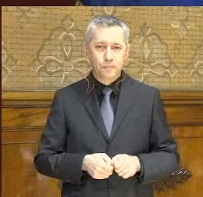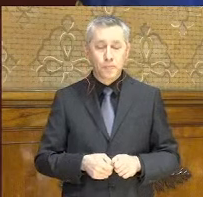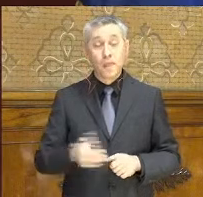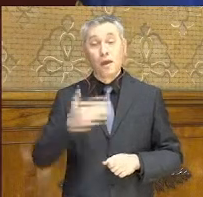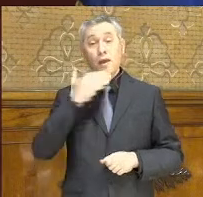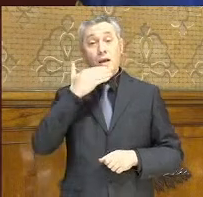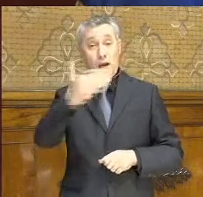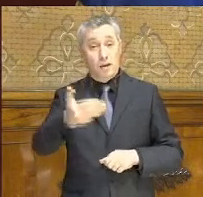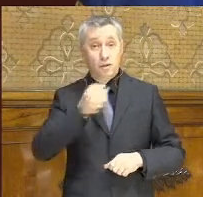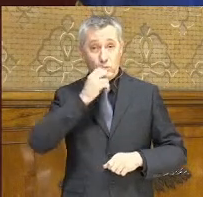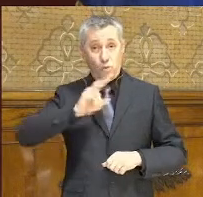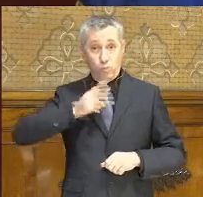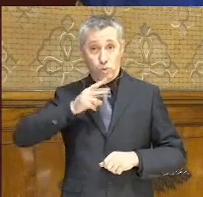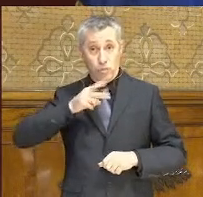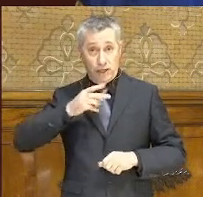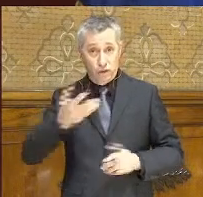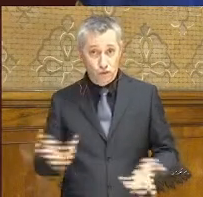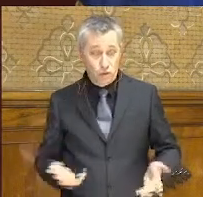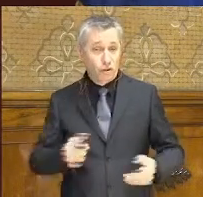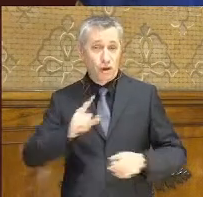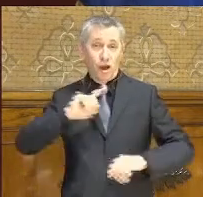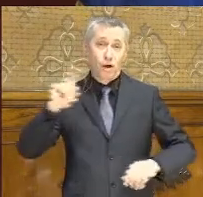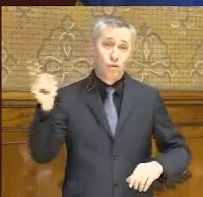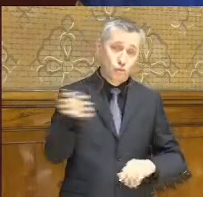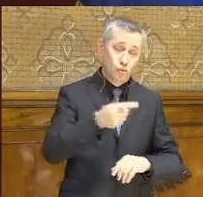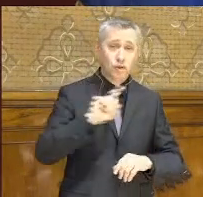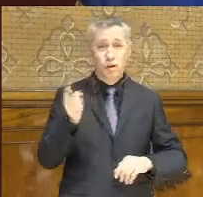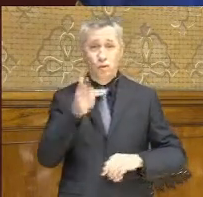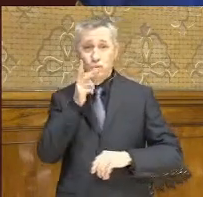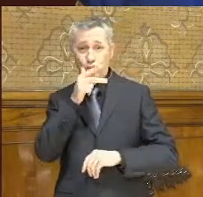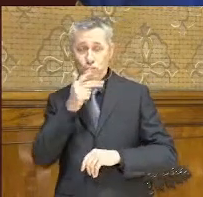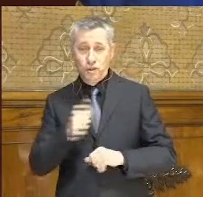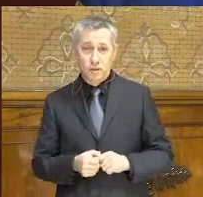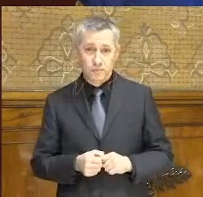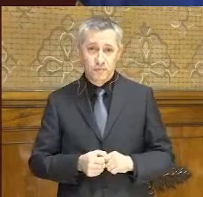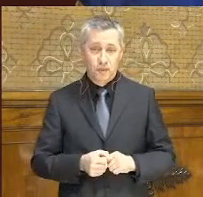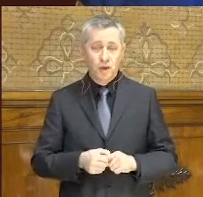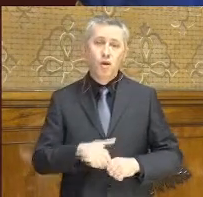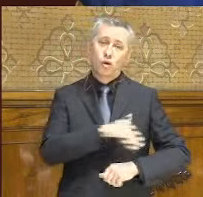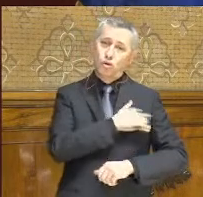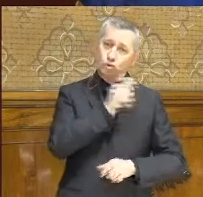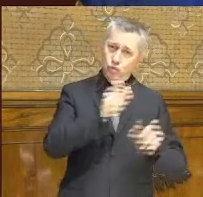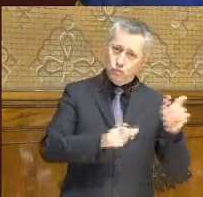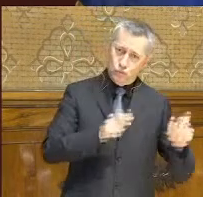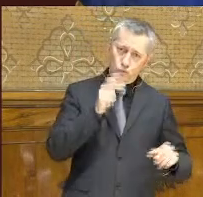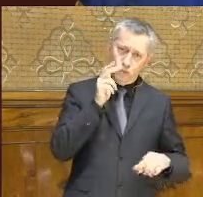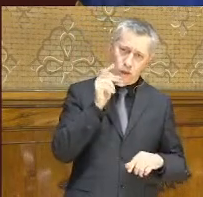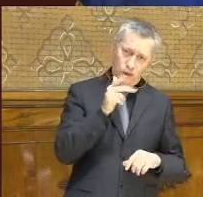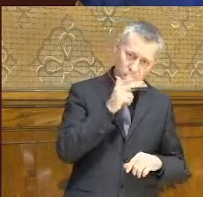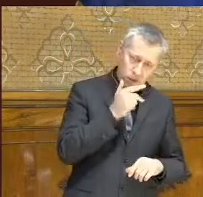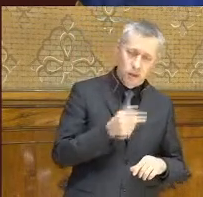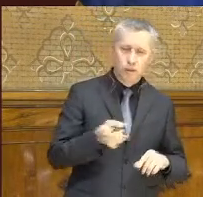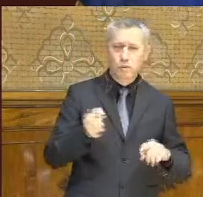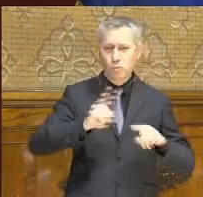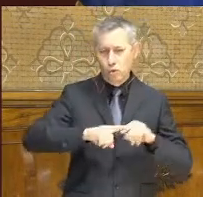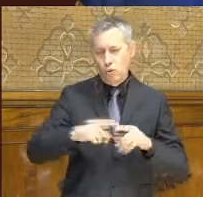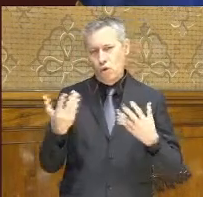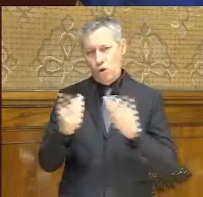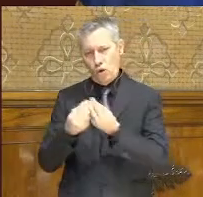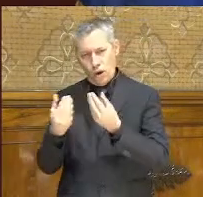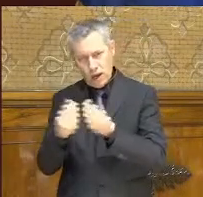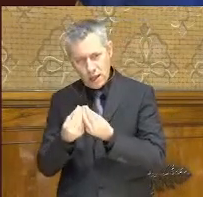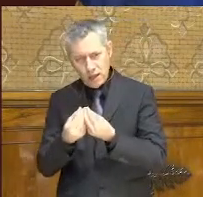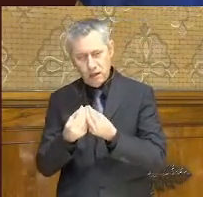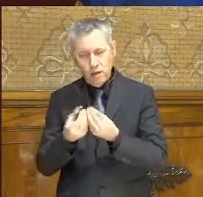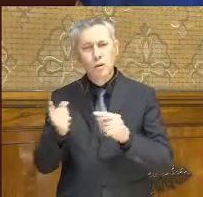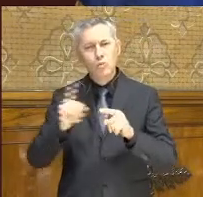Grazie, buon pomeriggio a tutte e a tutti, agli studenti, ai colleghi, a chi ci